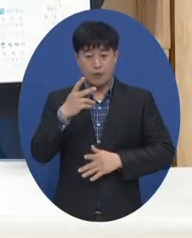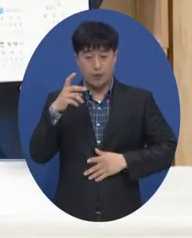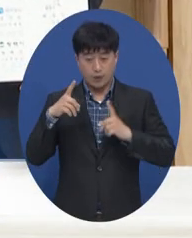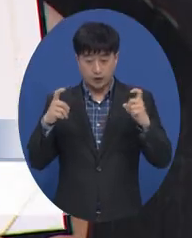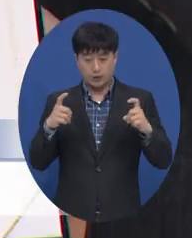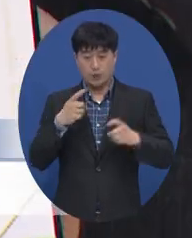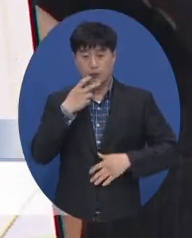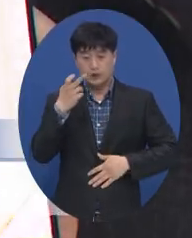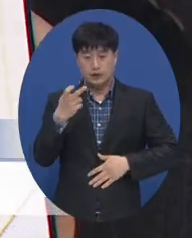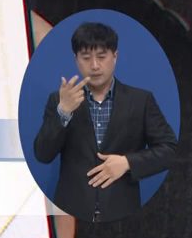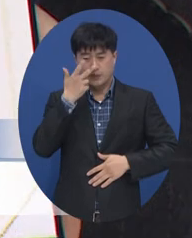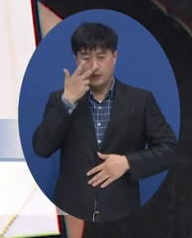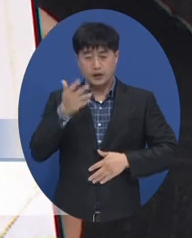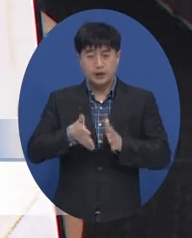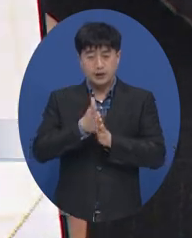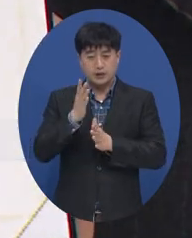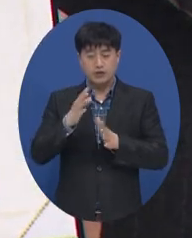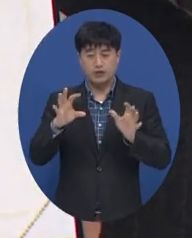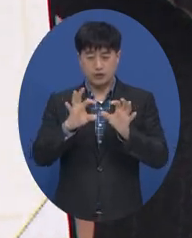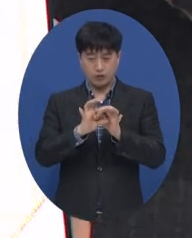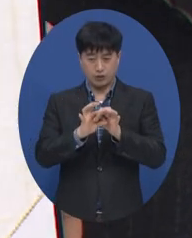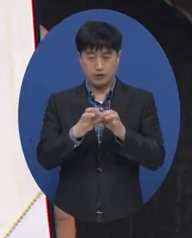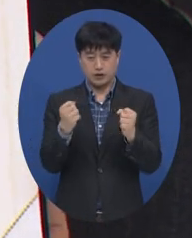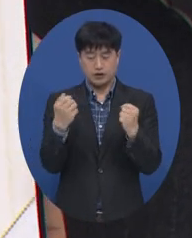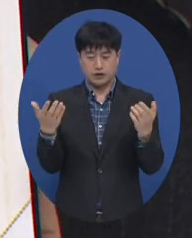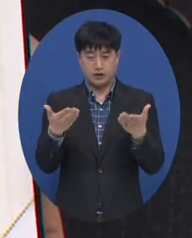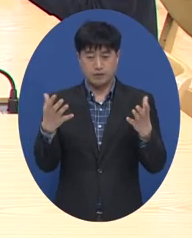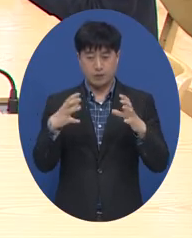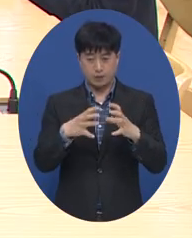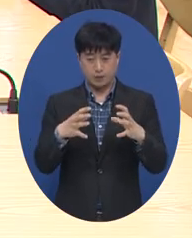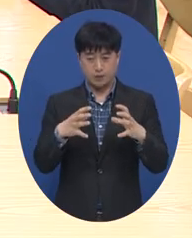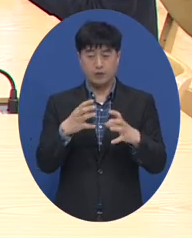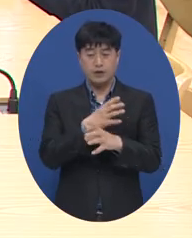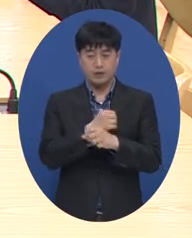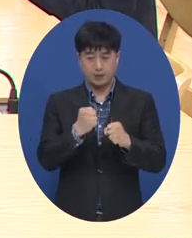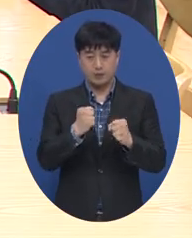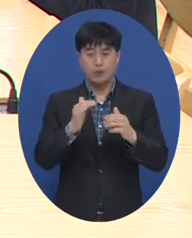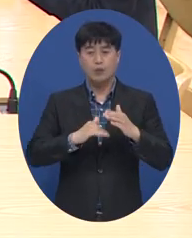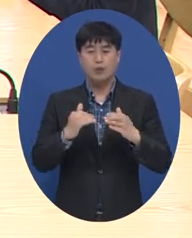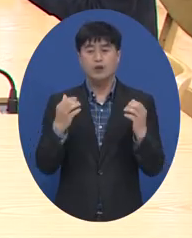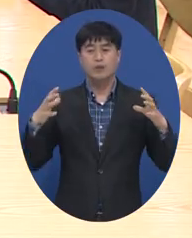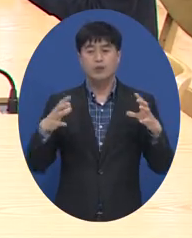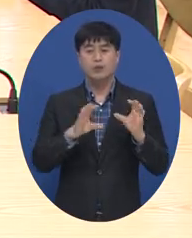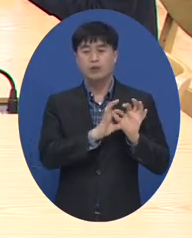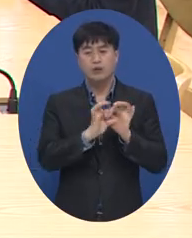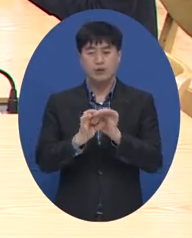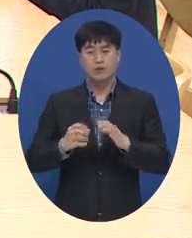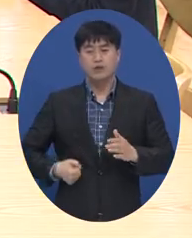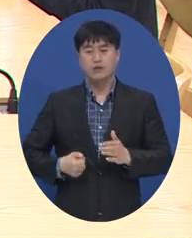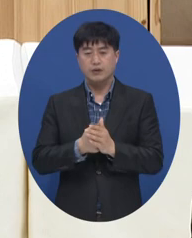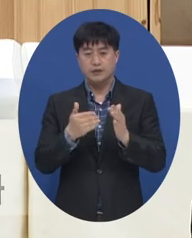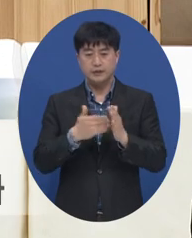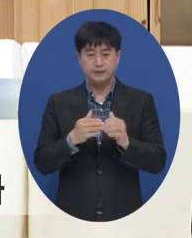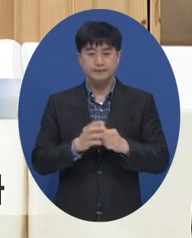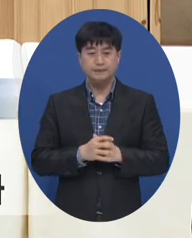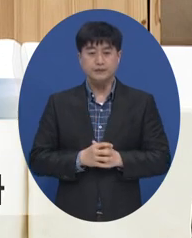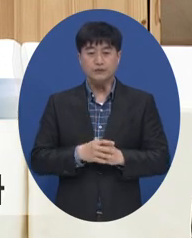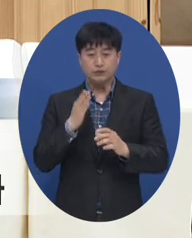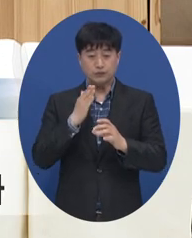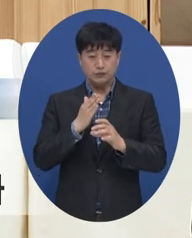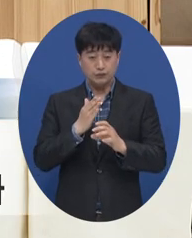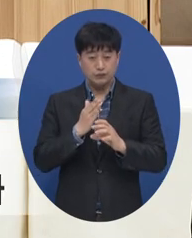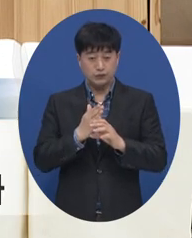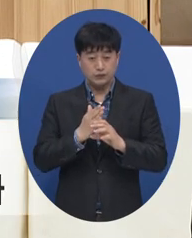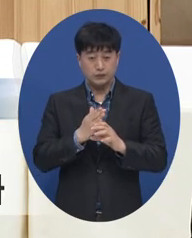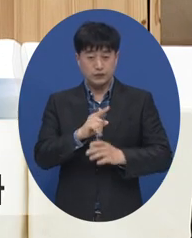함께 광역 급행철도 신호선 연장 업무 협약을 체결하고 공동 협력을 이어가기로 했습니다. 그중에서도 가장